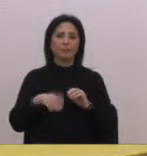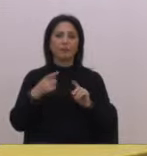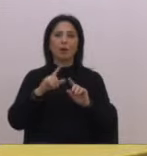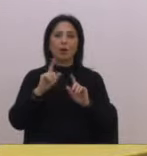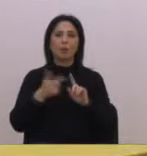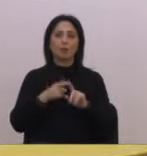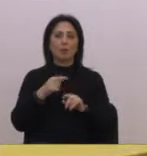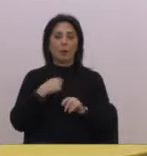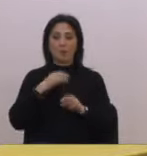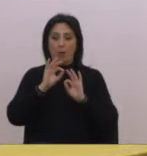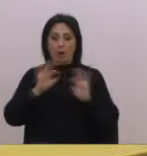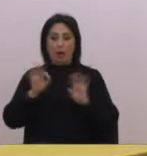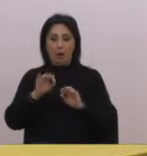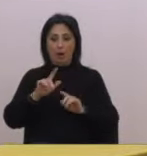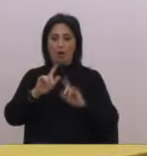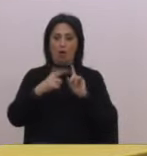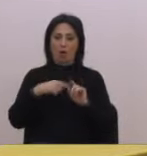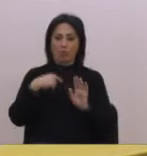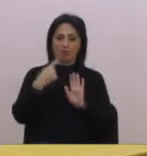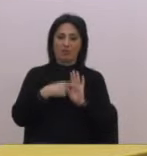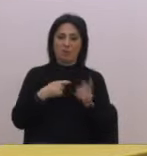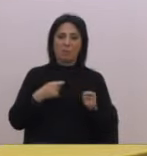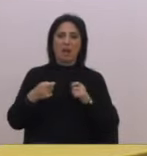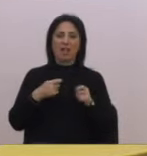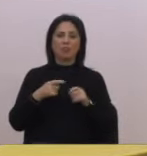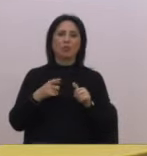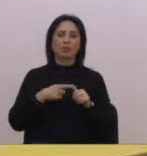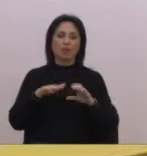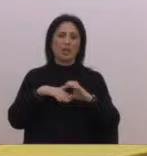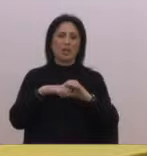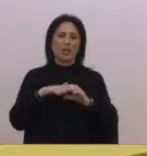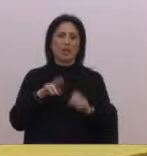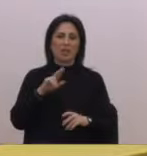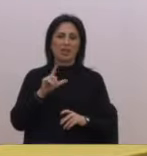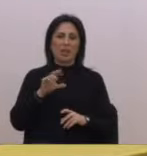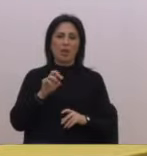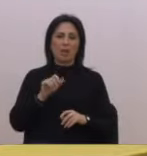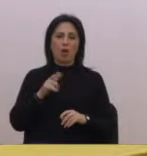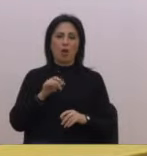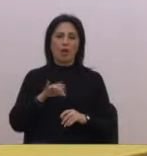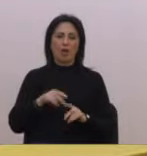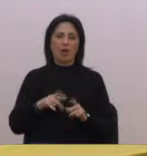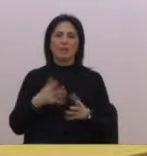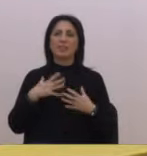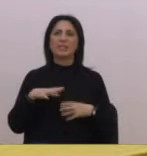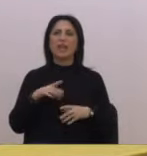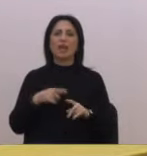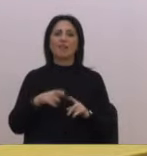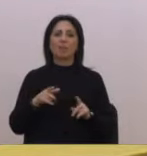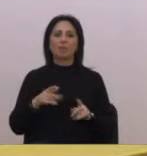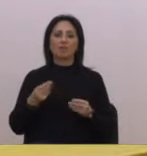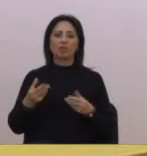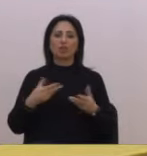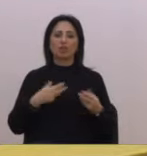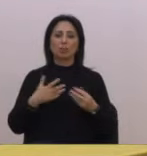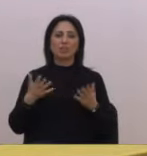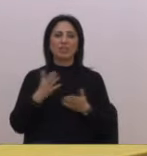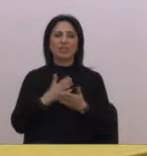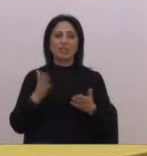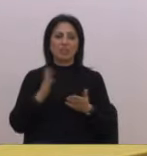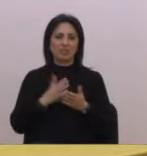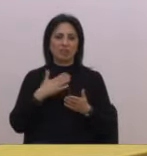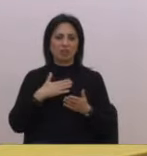რაც ჩვენ ვცდილობთ მანიპულირებას რიცხვებით ჩვენთვის არ ახალია რომ საქართველოში შემოსავლების bisti din acele modis,